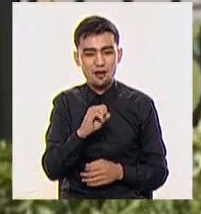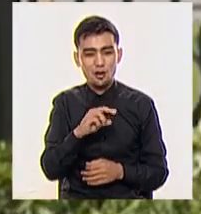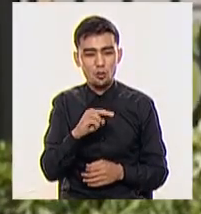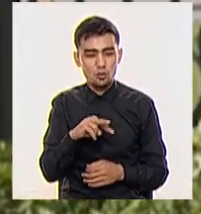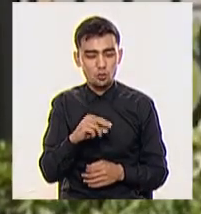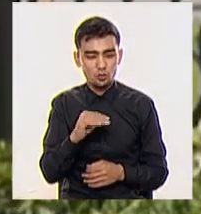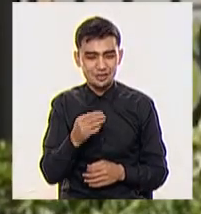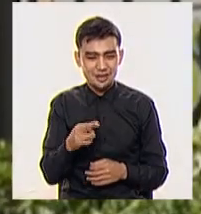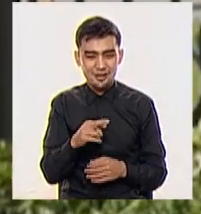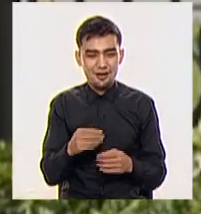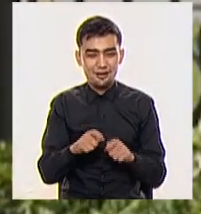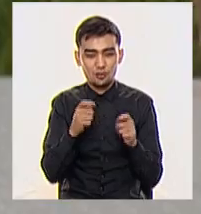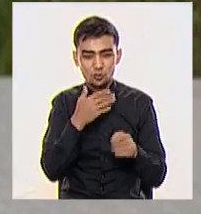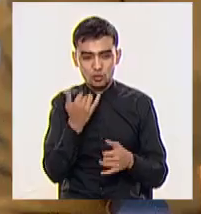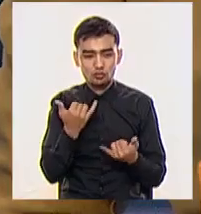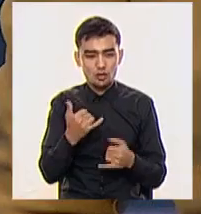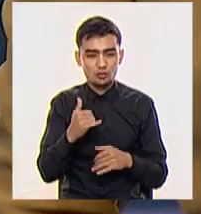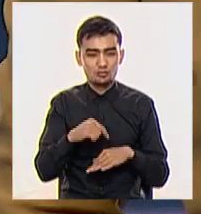халіміз не болар еді деп жауап берді.